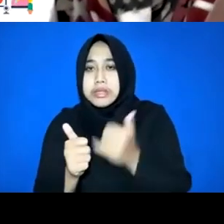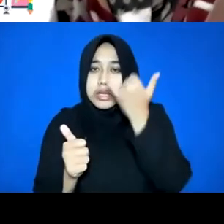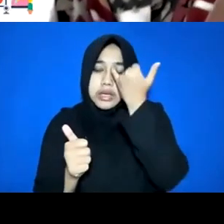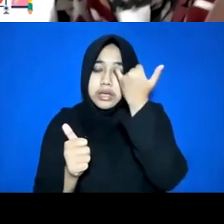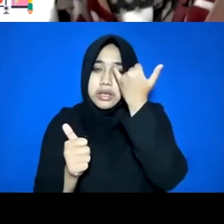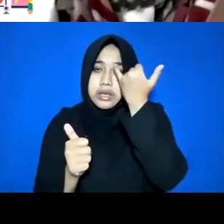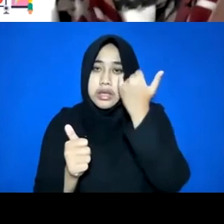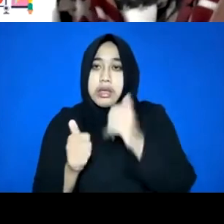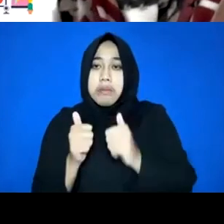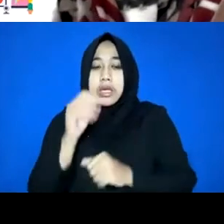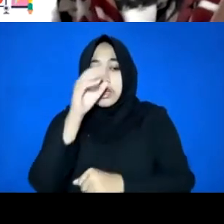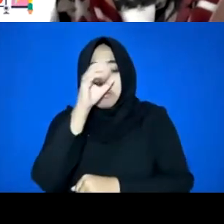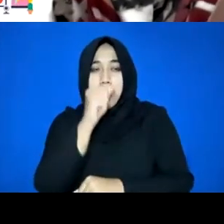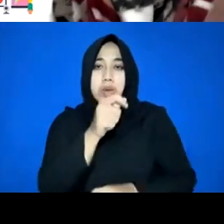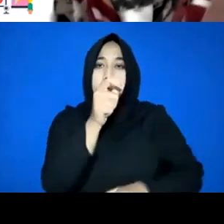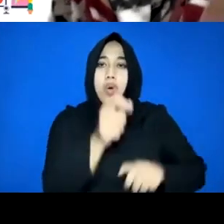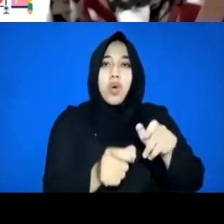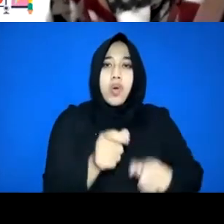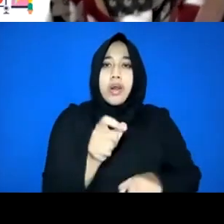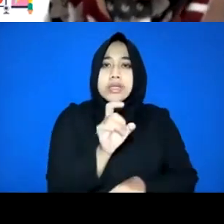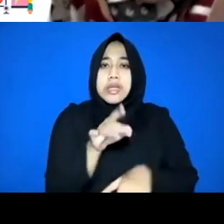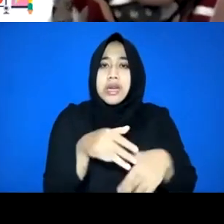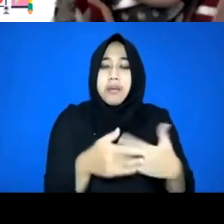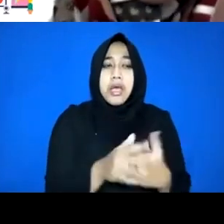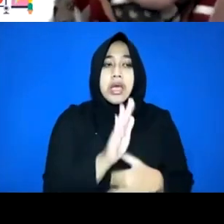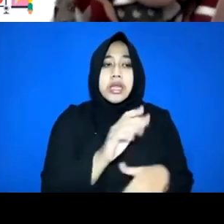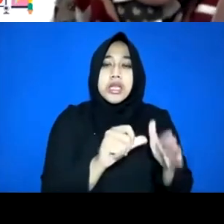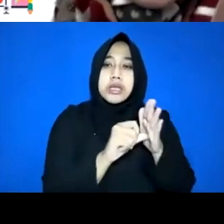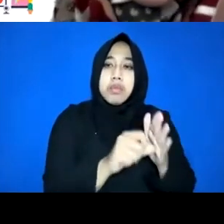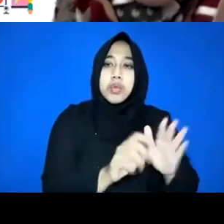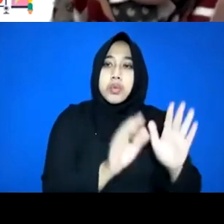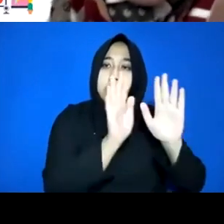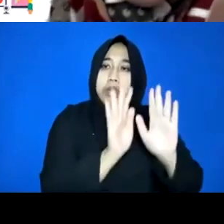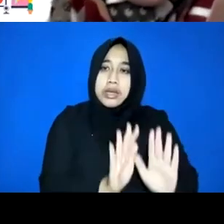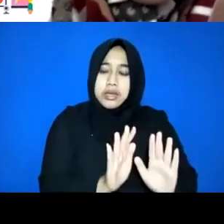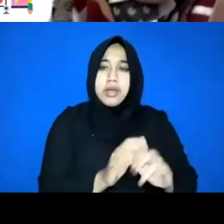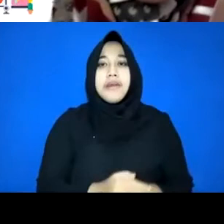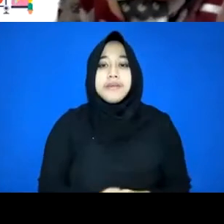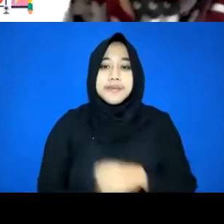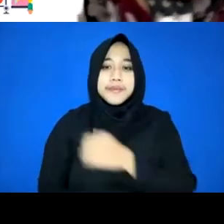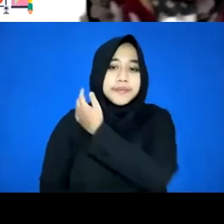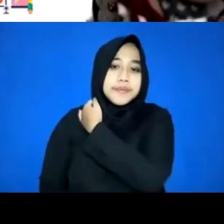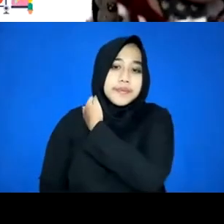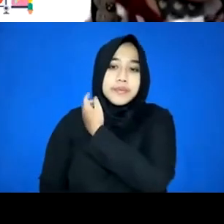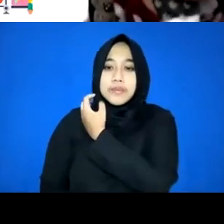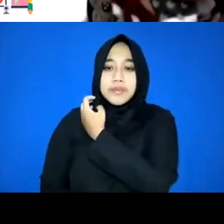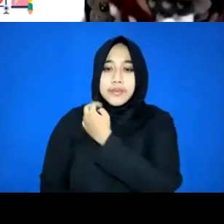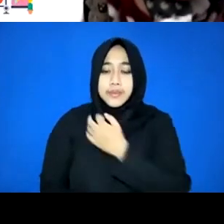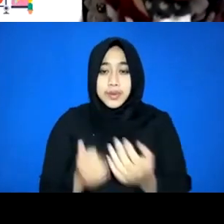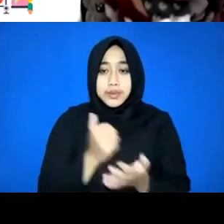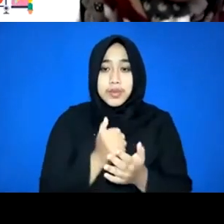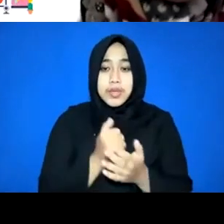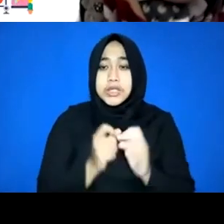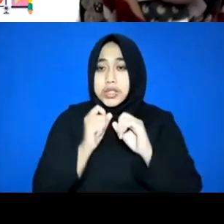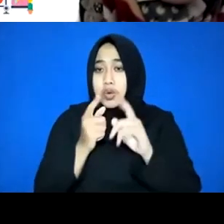diketahui oleh orang-orang, selain nanti dibantu media massa mungkin ya. Oke, sebenarnya dari jawaban Mbak